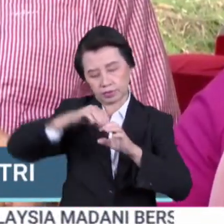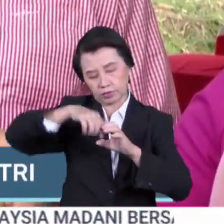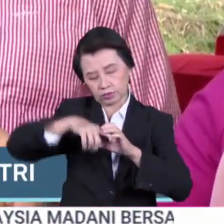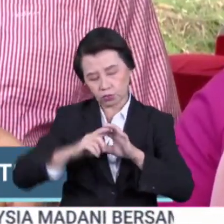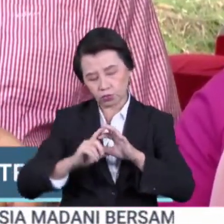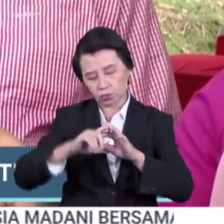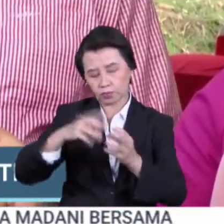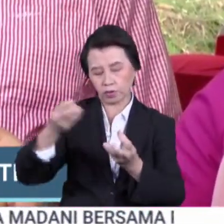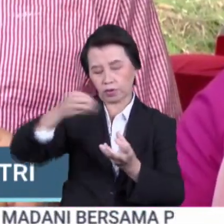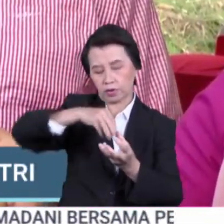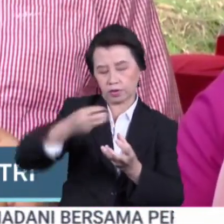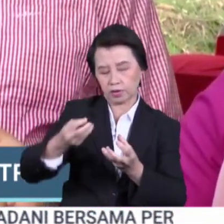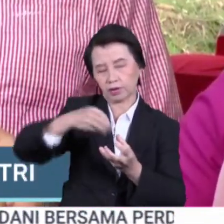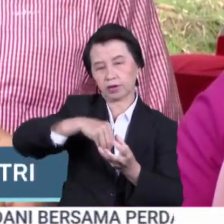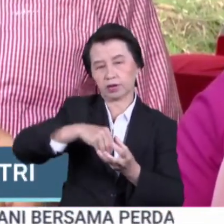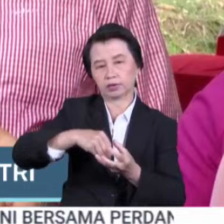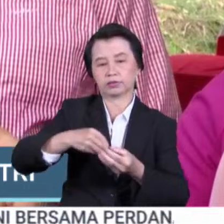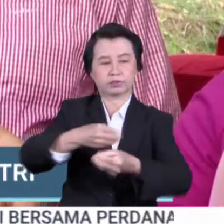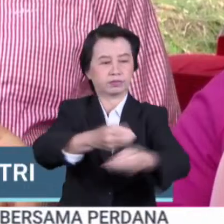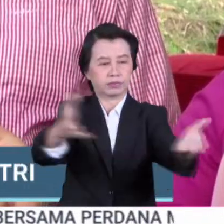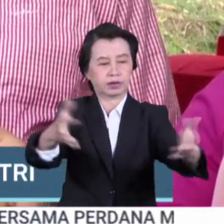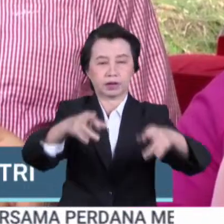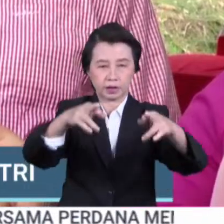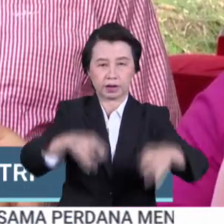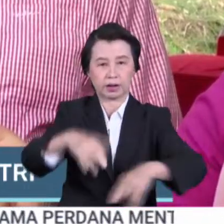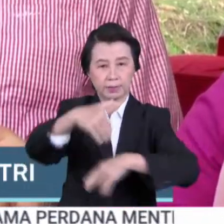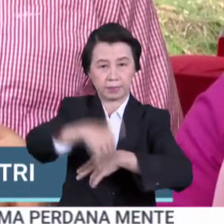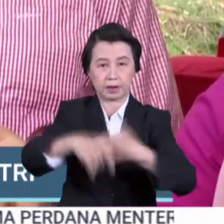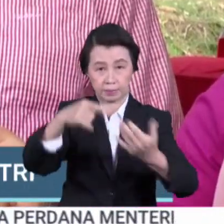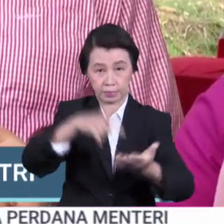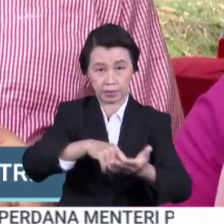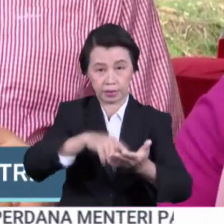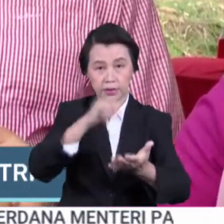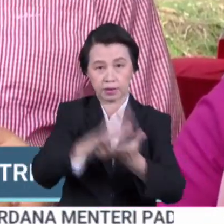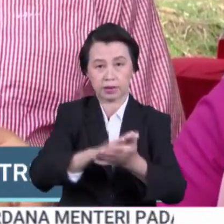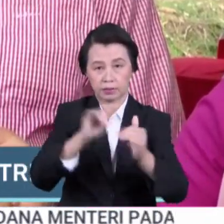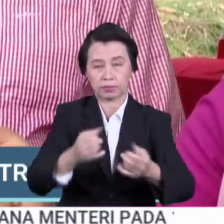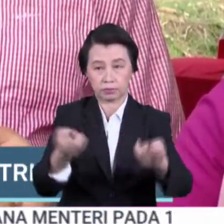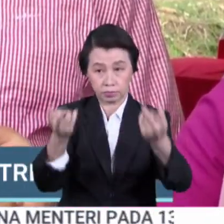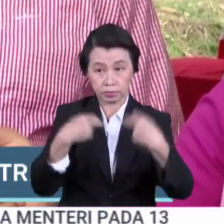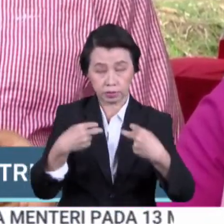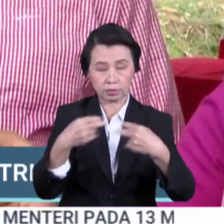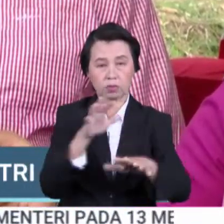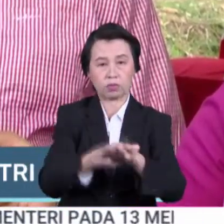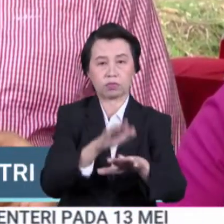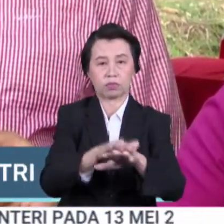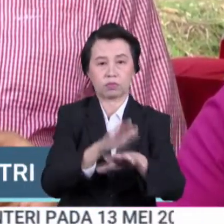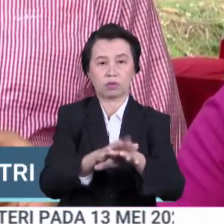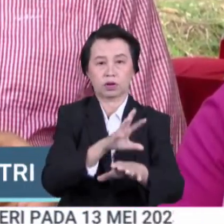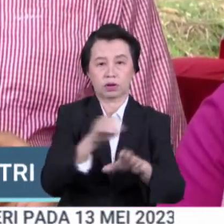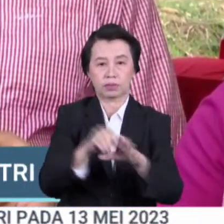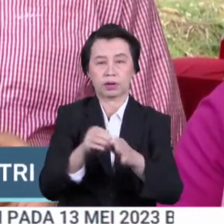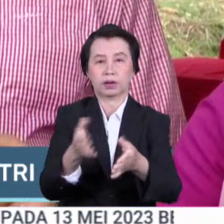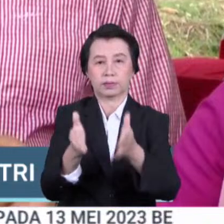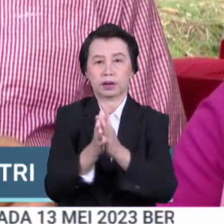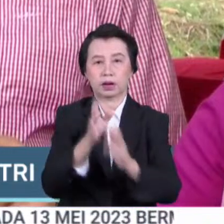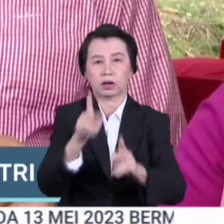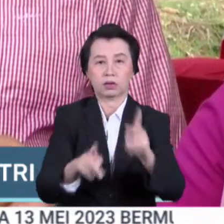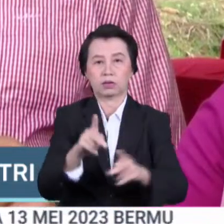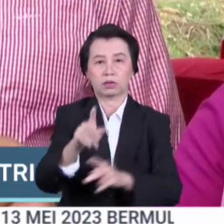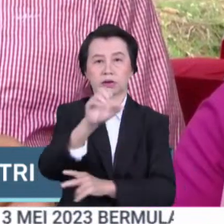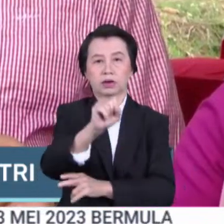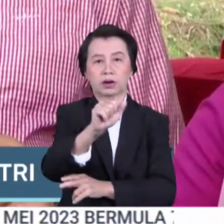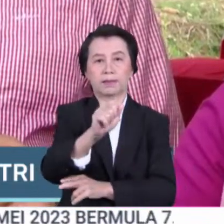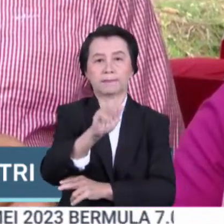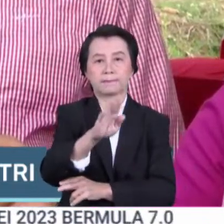ini. Dan insyaAllah melihat kepada kehadiran itu, kita percaya malam ini kita akan dapat kehadiran yang ramai. Termasuk saya seru kepada orang Sabak Bernam dan kawasan sekitar